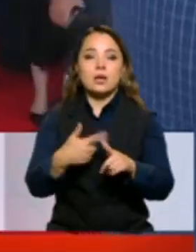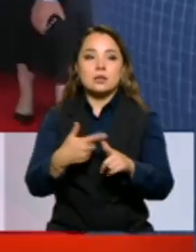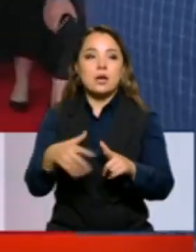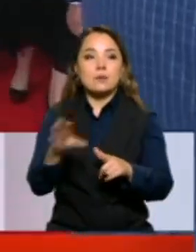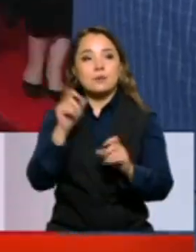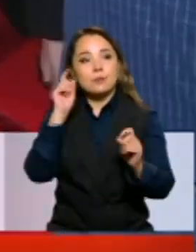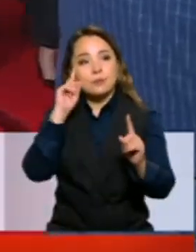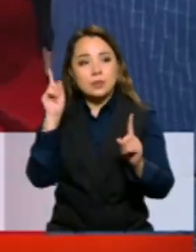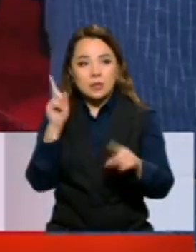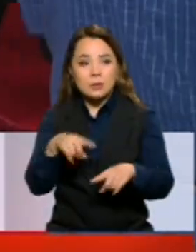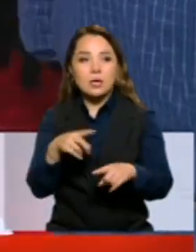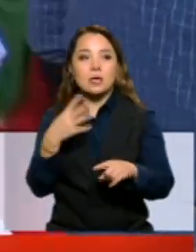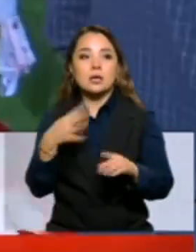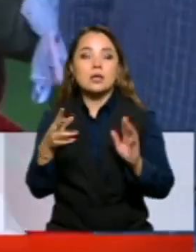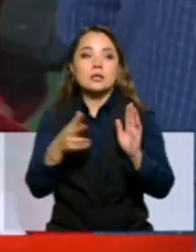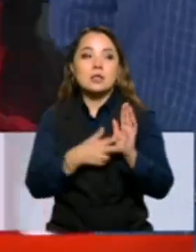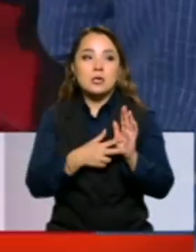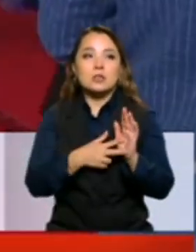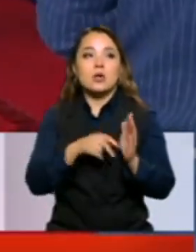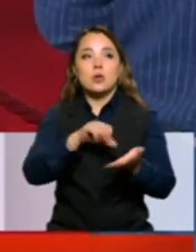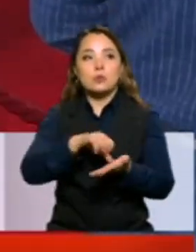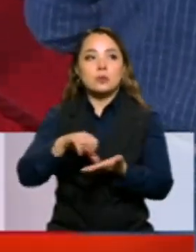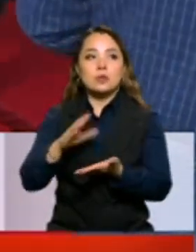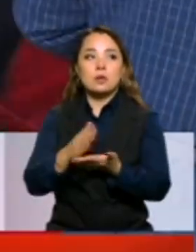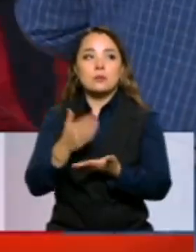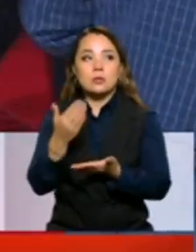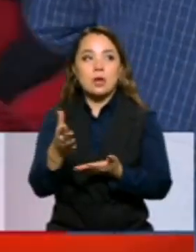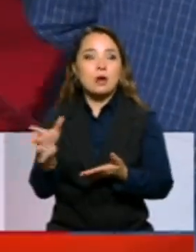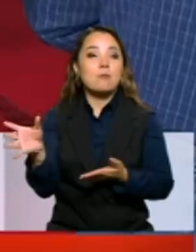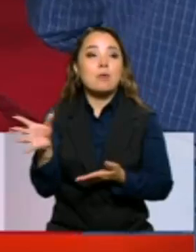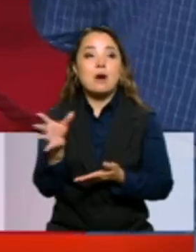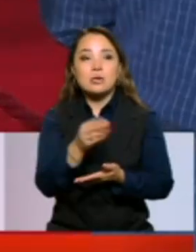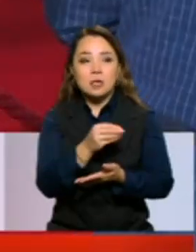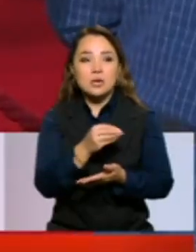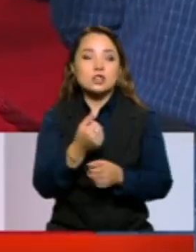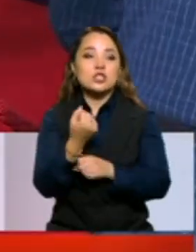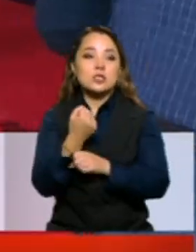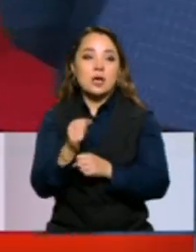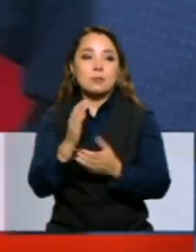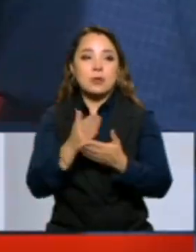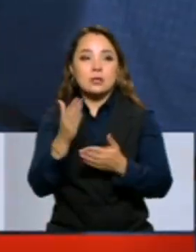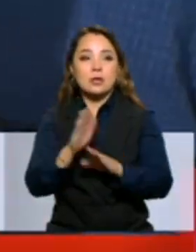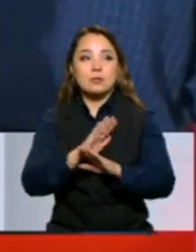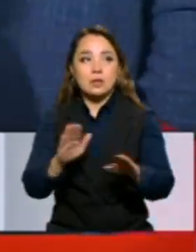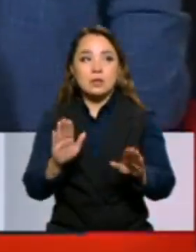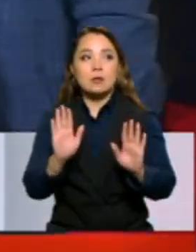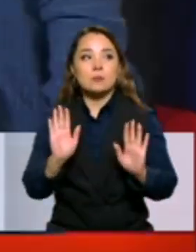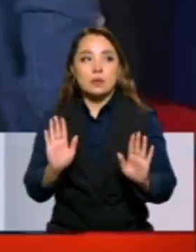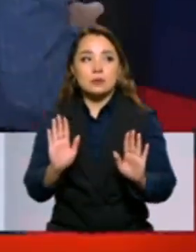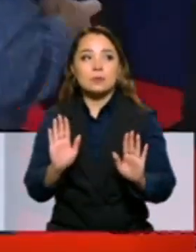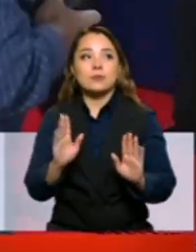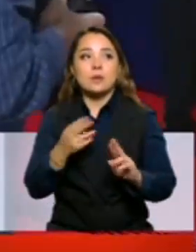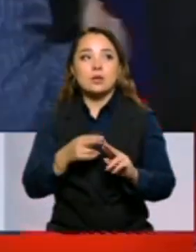белгілі, 48 үміткер бар. Олардың барлығы жеңімпаз емес, бірақ та